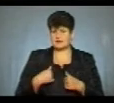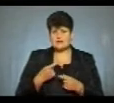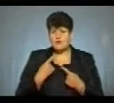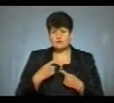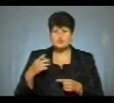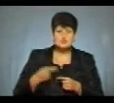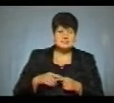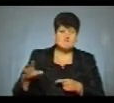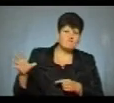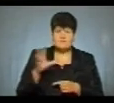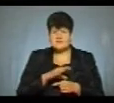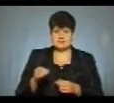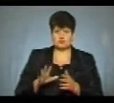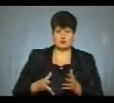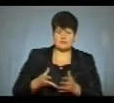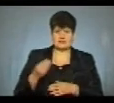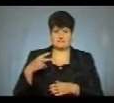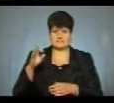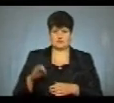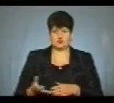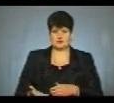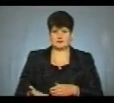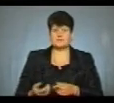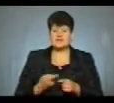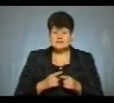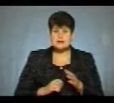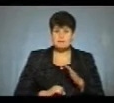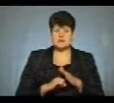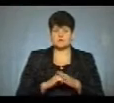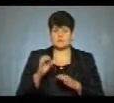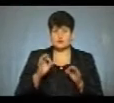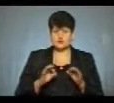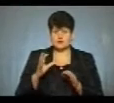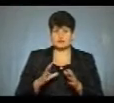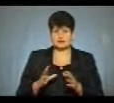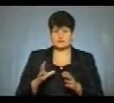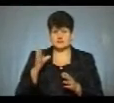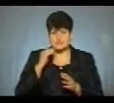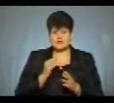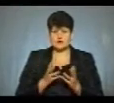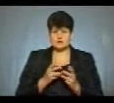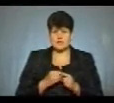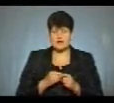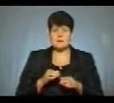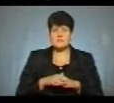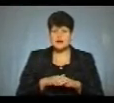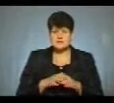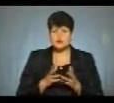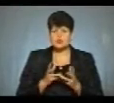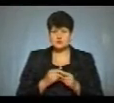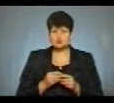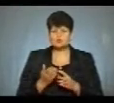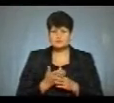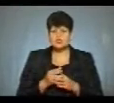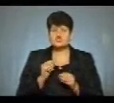всі будуть платити 20%. Це базовий відсоток, який береться до розрахунку. А в механізмі розрахунку субсидій, чим